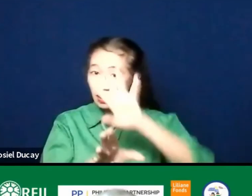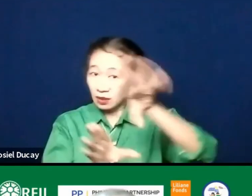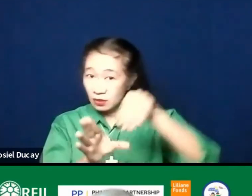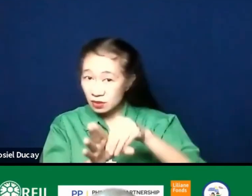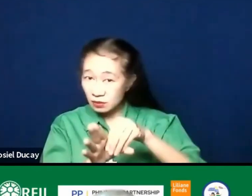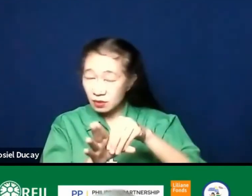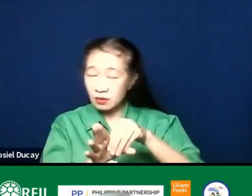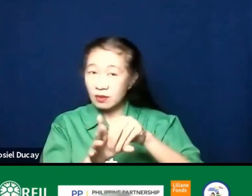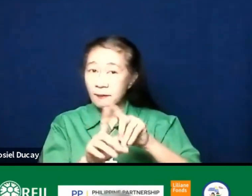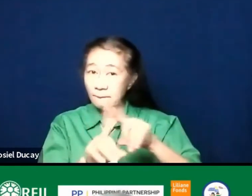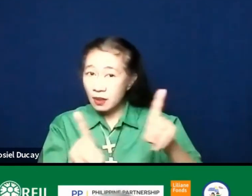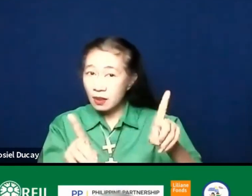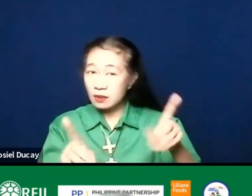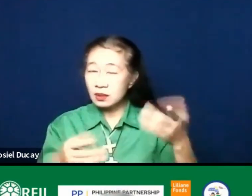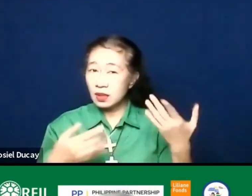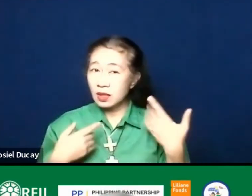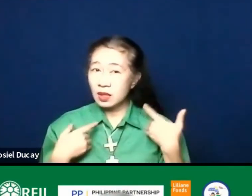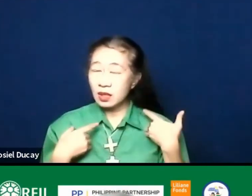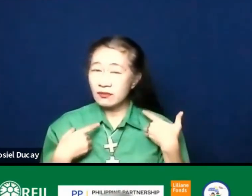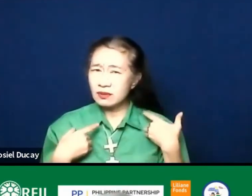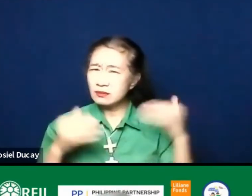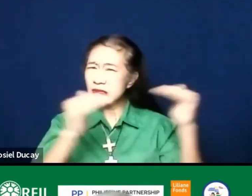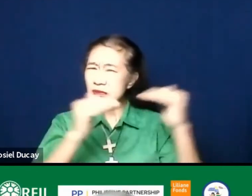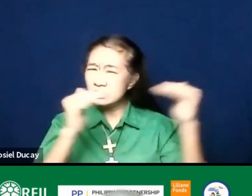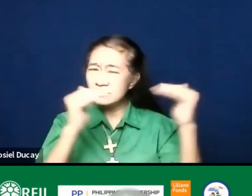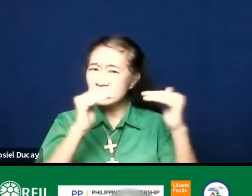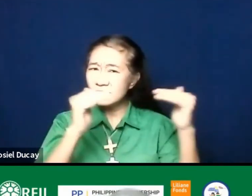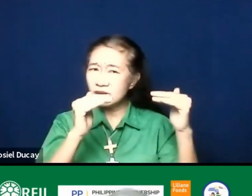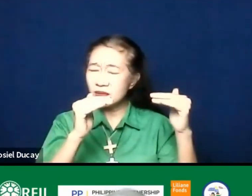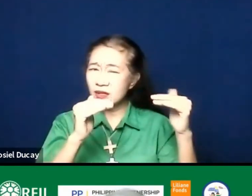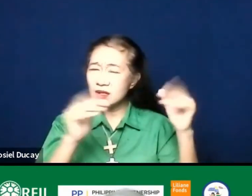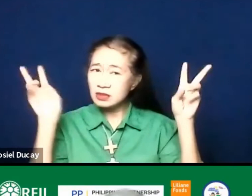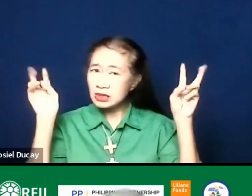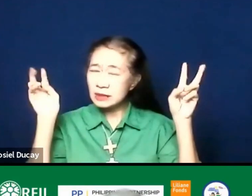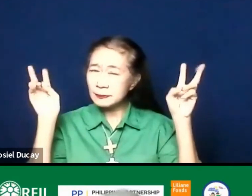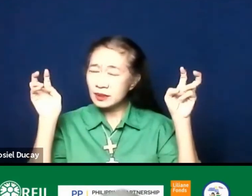yan. Pero meron bang specific na topic, .